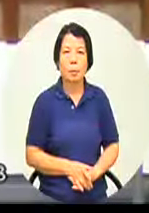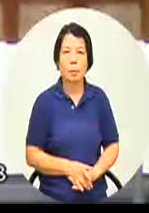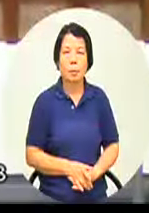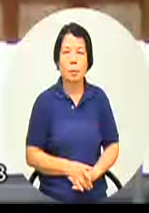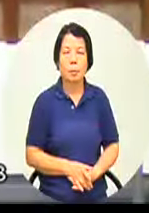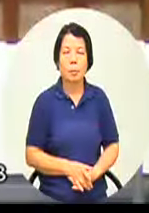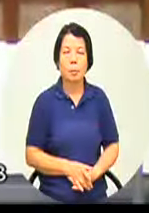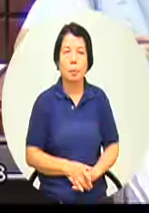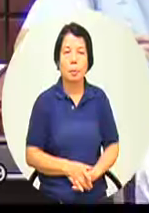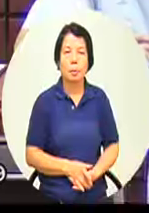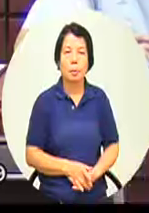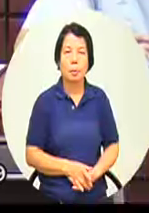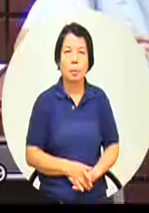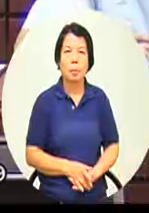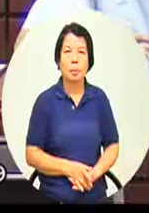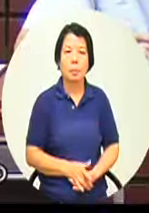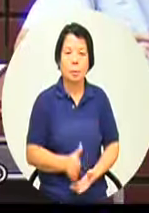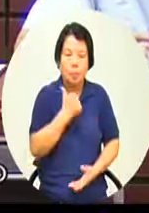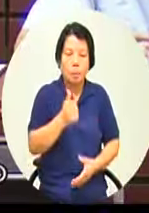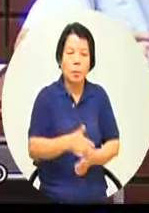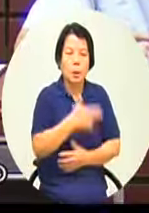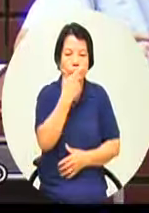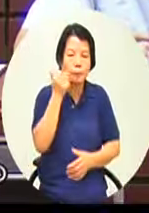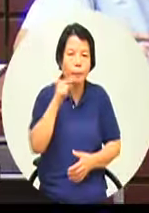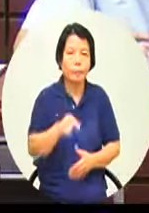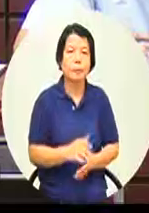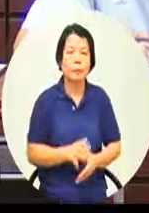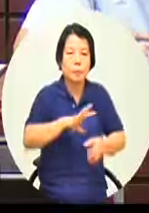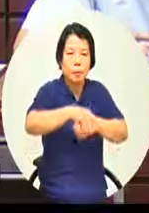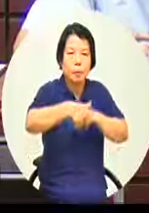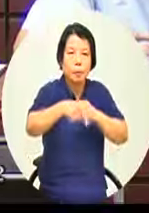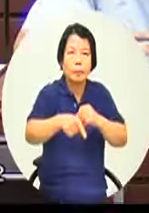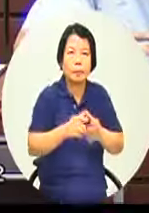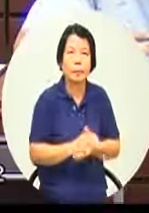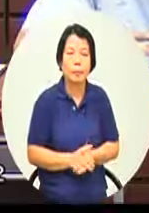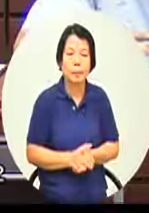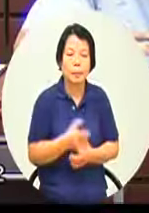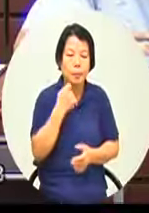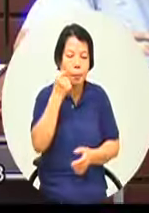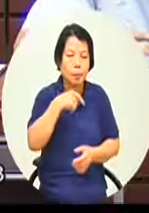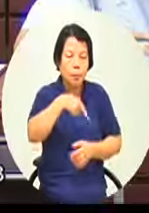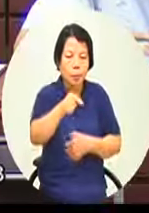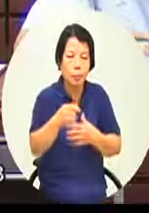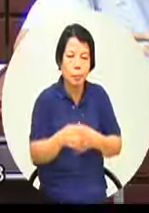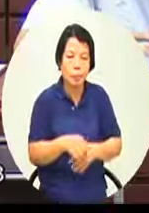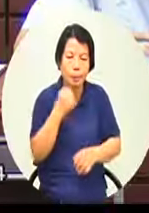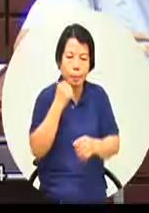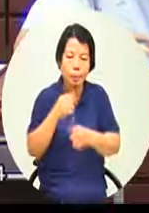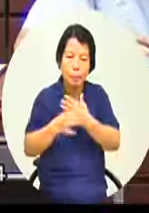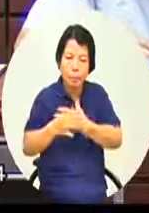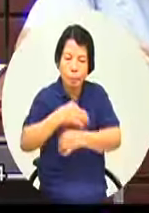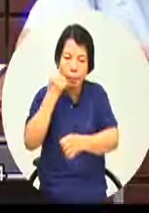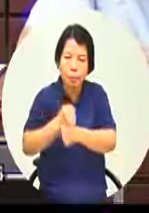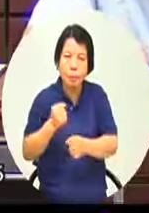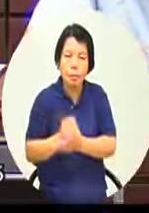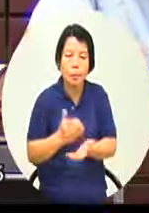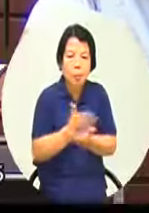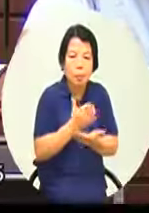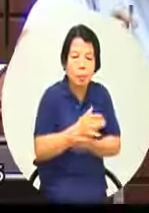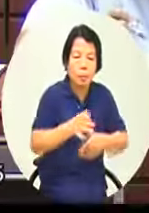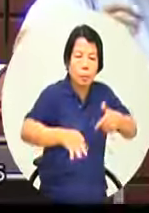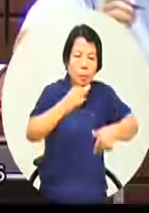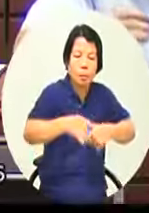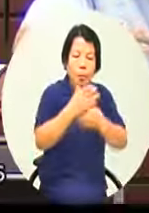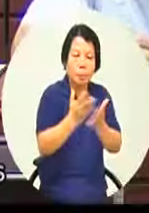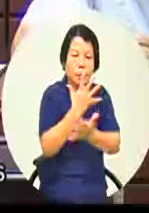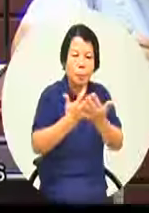事实上这是感觉很方便。所以讲，包括讲，我们愿意尝试，我的配合给讲偌济写伫我的